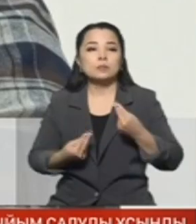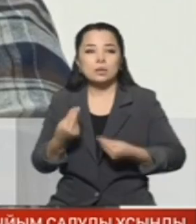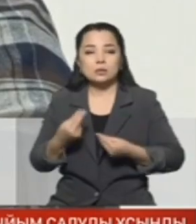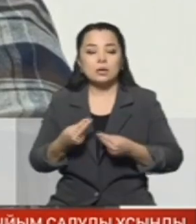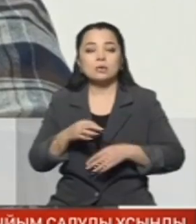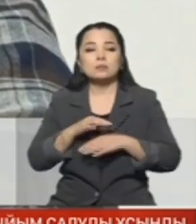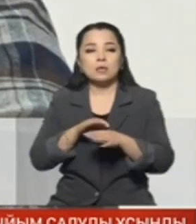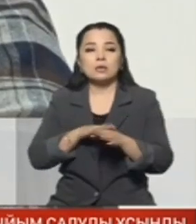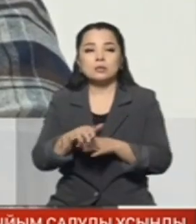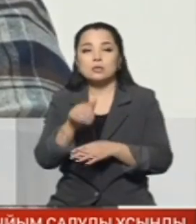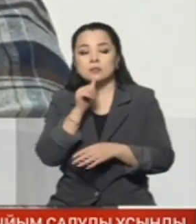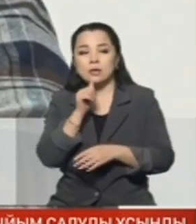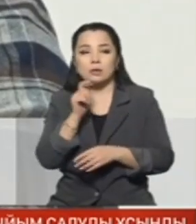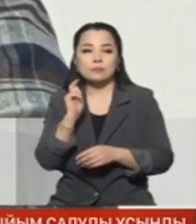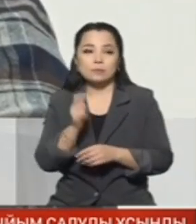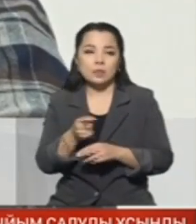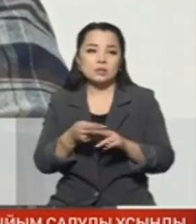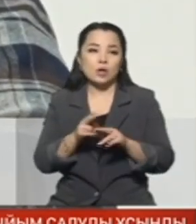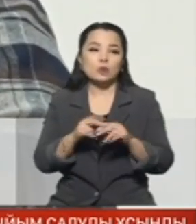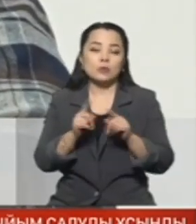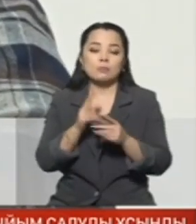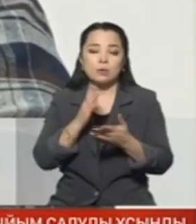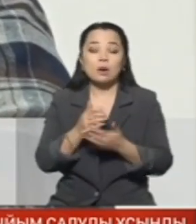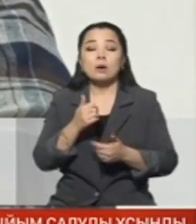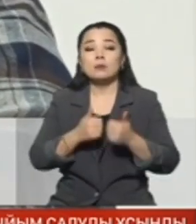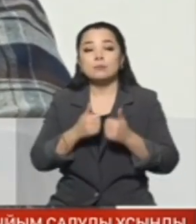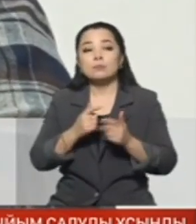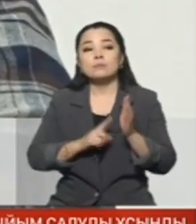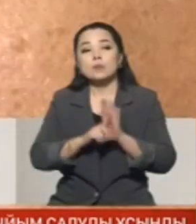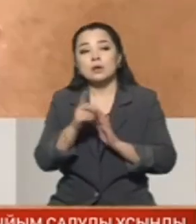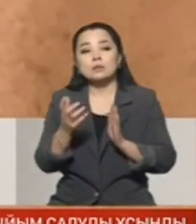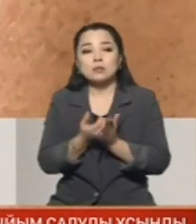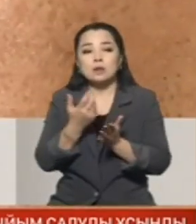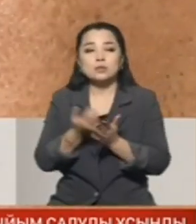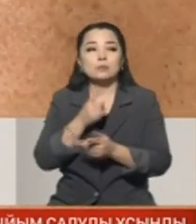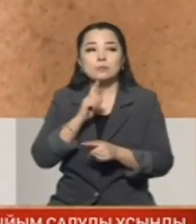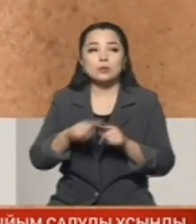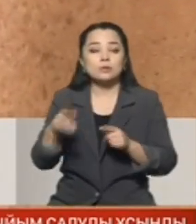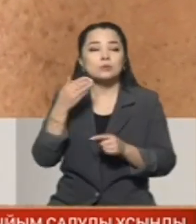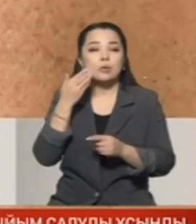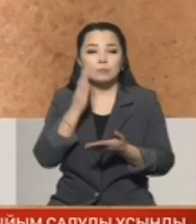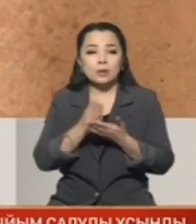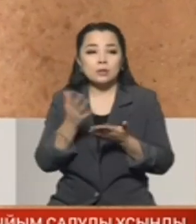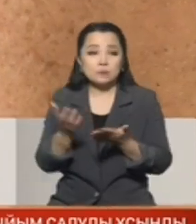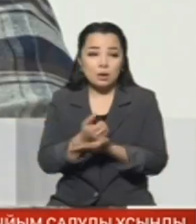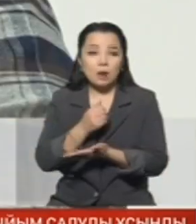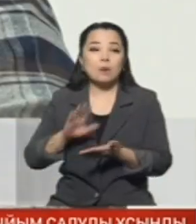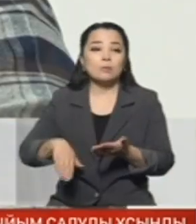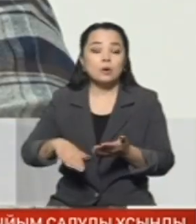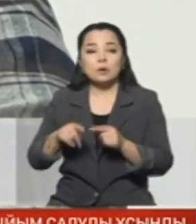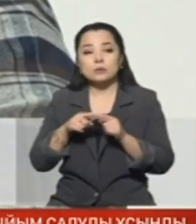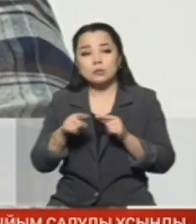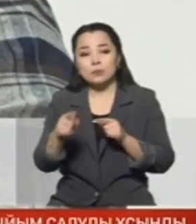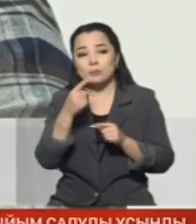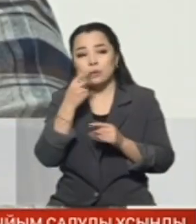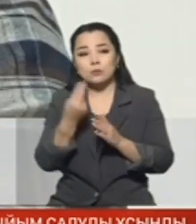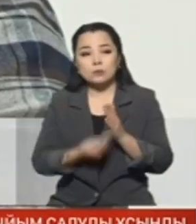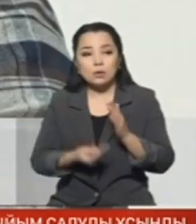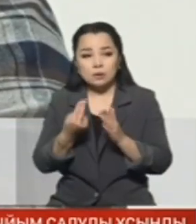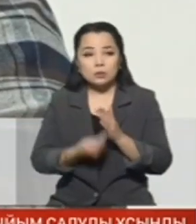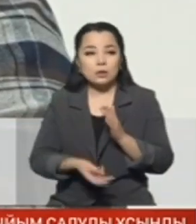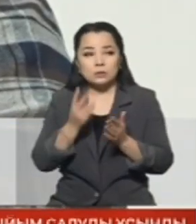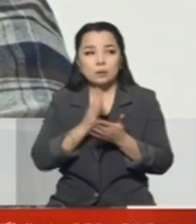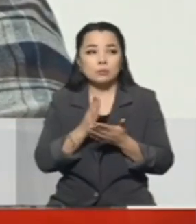Мен көбіне футбол матчтарына бәстігетімін. Бастапқыда жолым болып жеңіл ақшаға тез үйрендім. Бірақ арада көп уақыт өтпей ұтыла